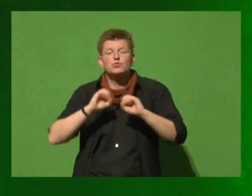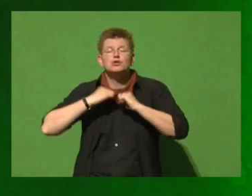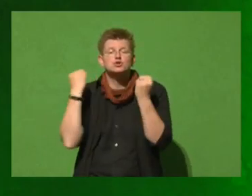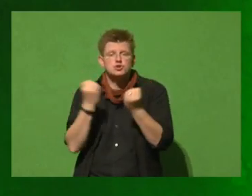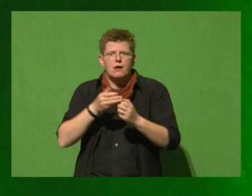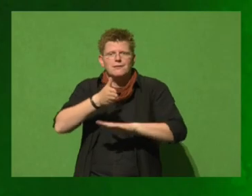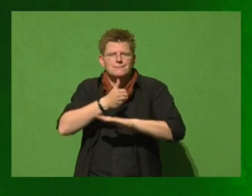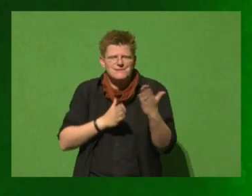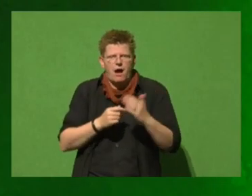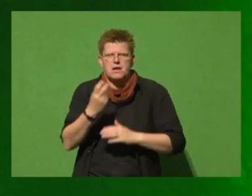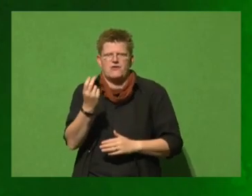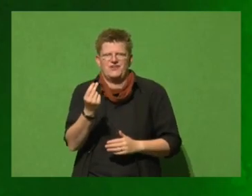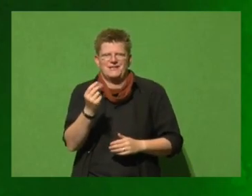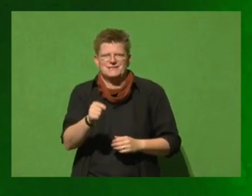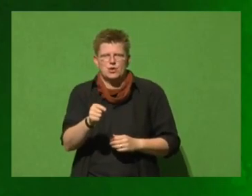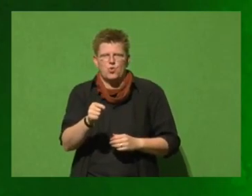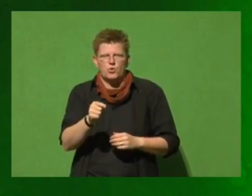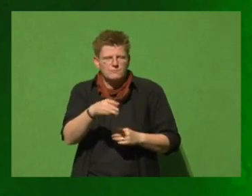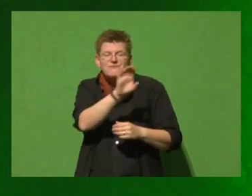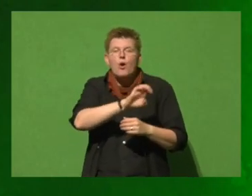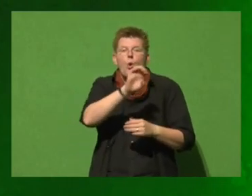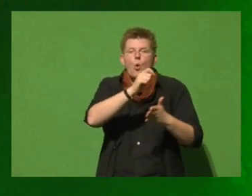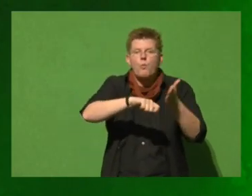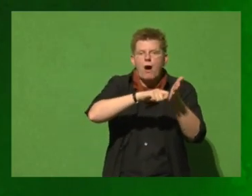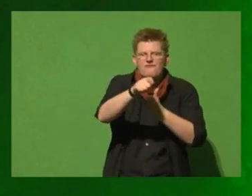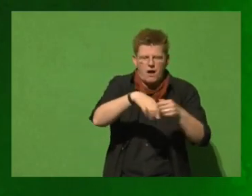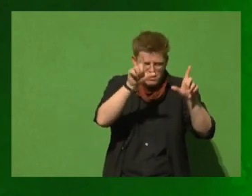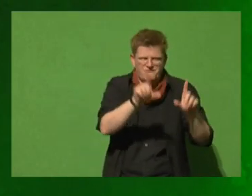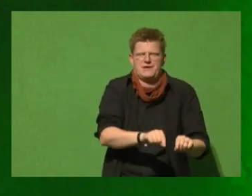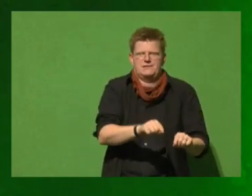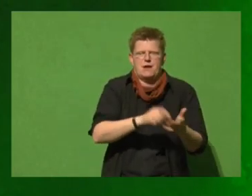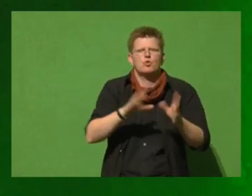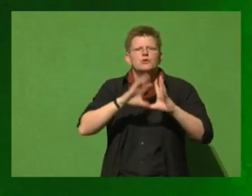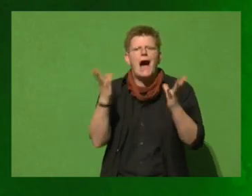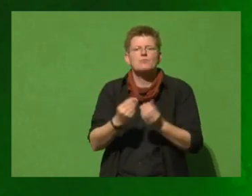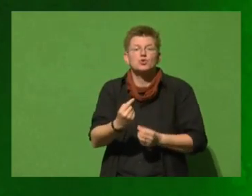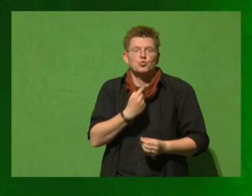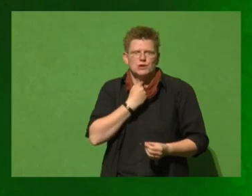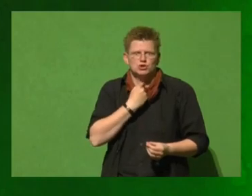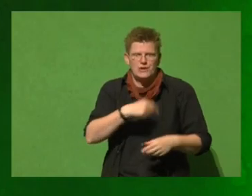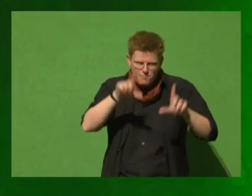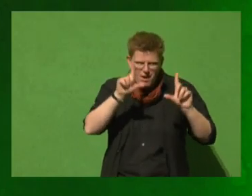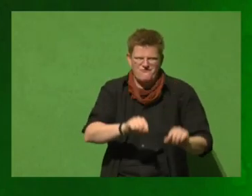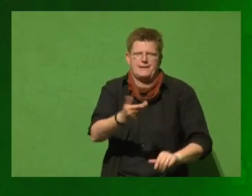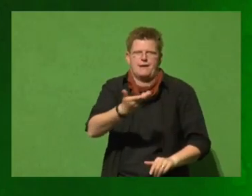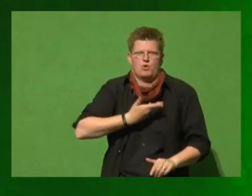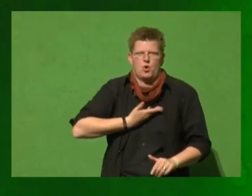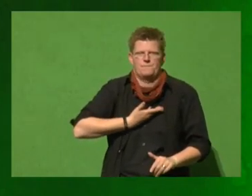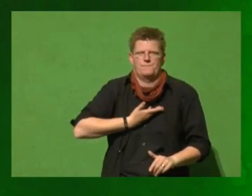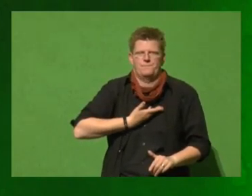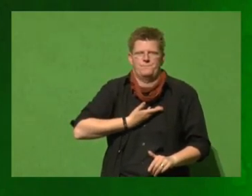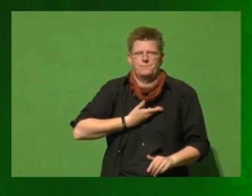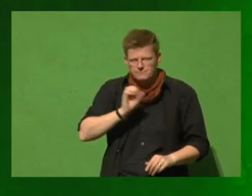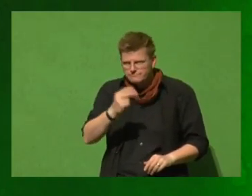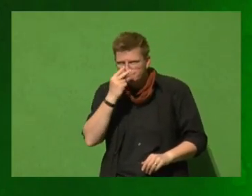der Europawahl zurückgegangen ist, weil wir weniger absolute Stimmen eingefahren haben. Und das seht ihr gleich bei der Korrespondiert. Das korrespondiert